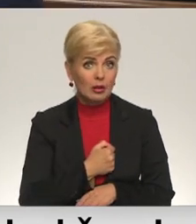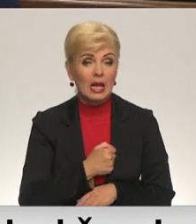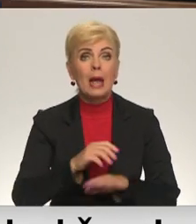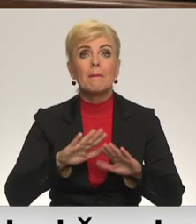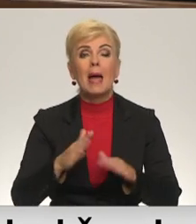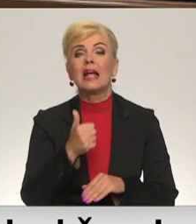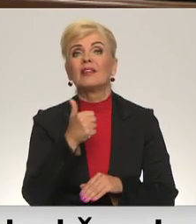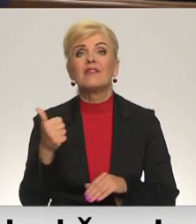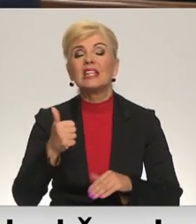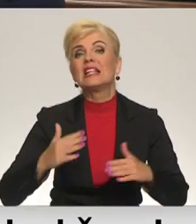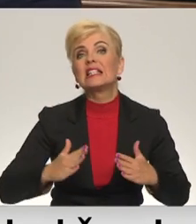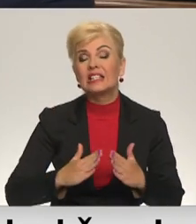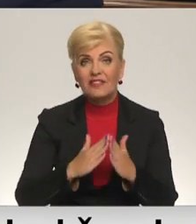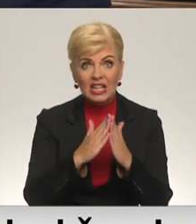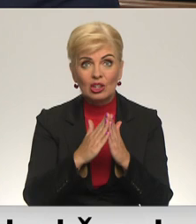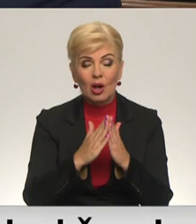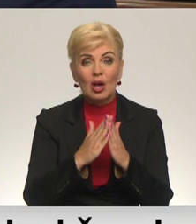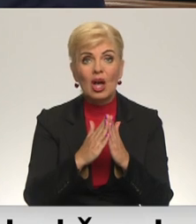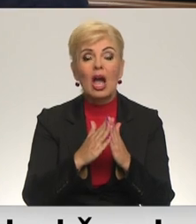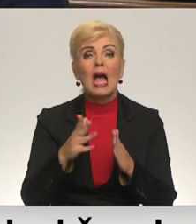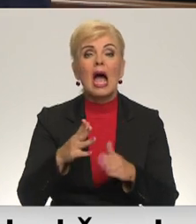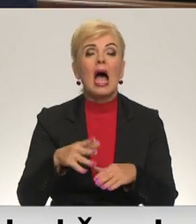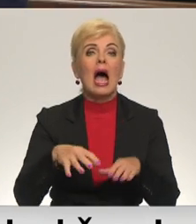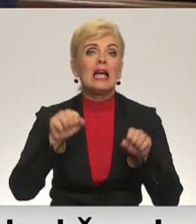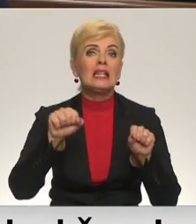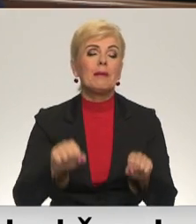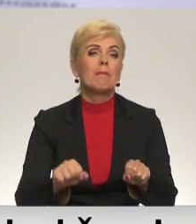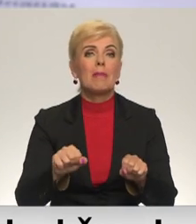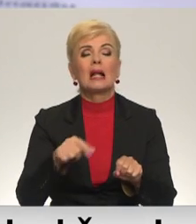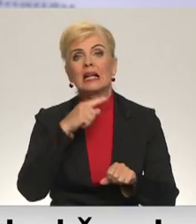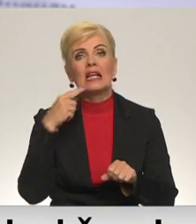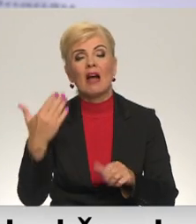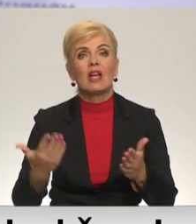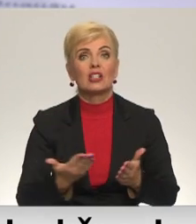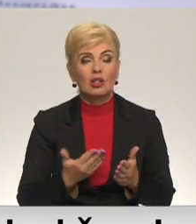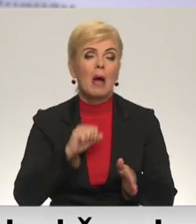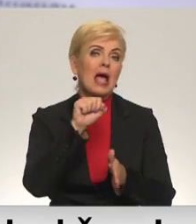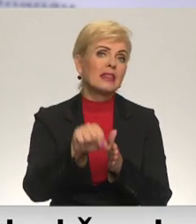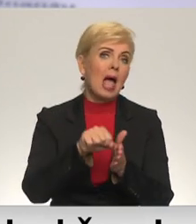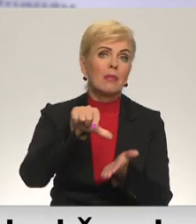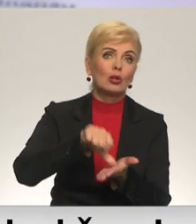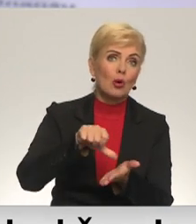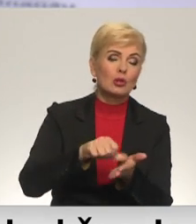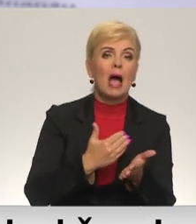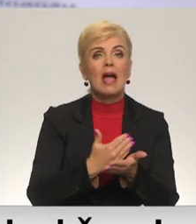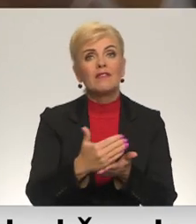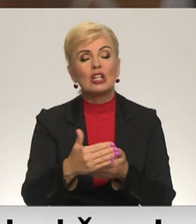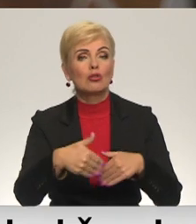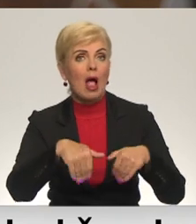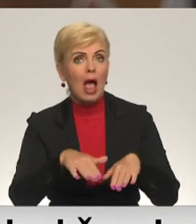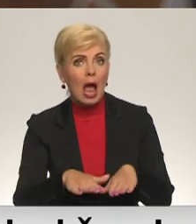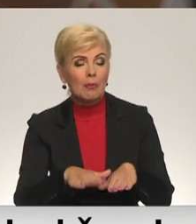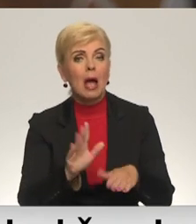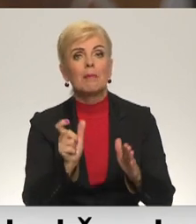bet viņi svin, tas ir Krievijas imperiālisma dzīves. Debatēs izskanēja, ka virzības lēmuma par attiecīgā